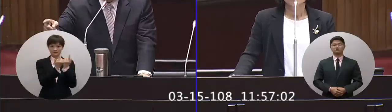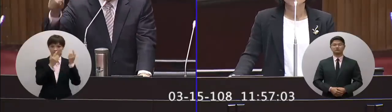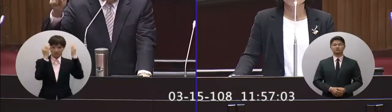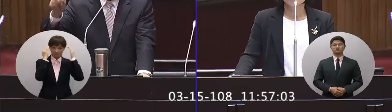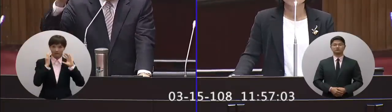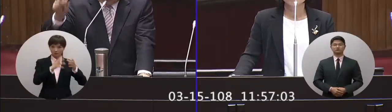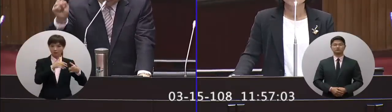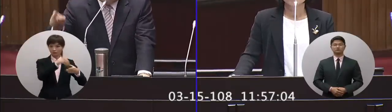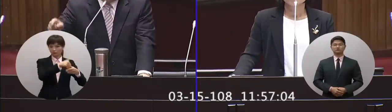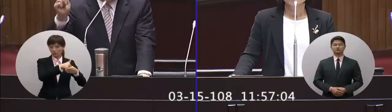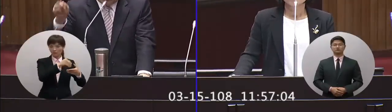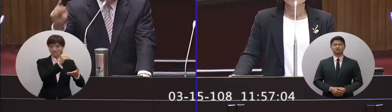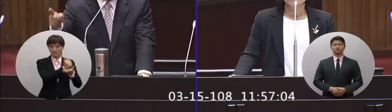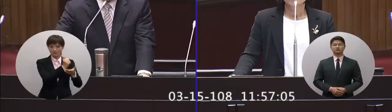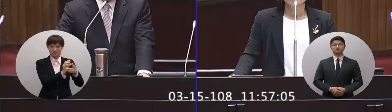得票率